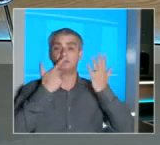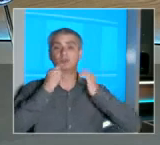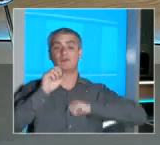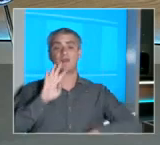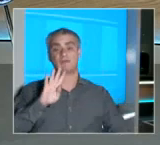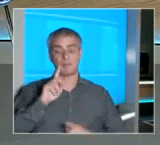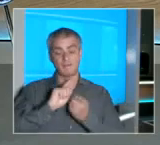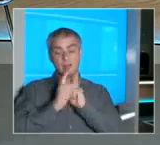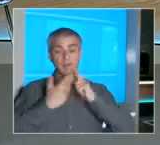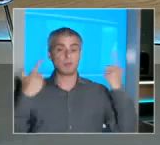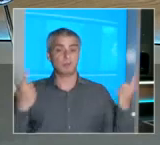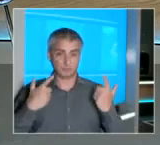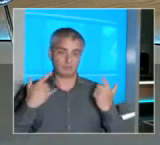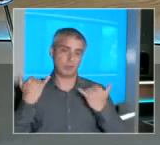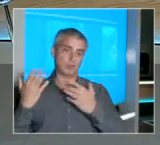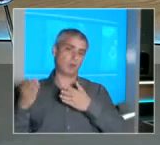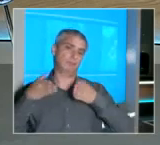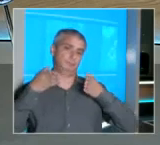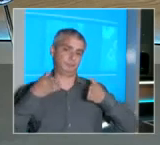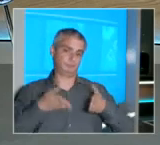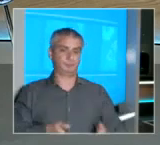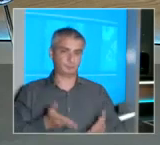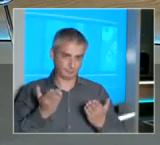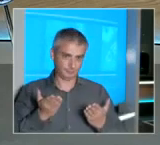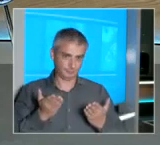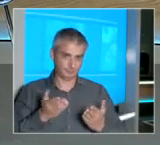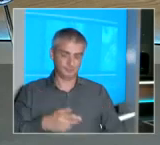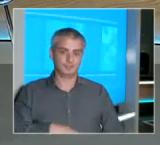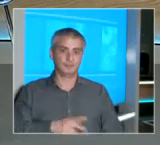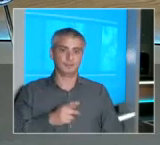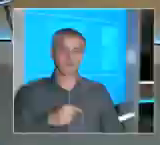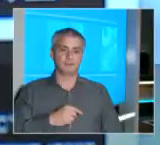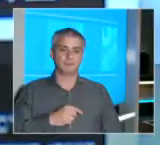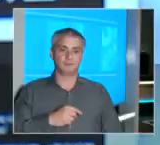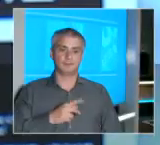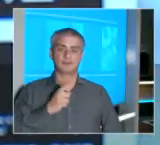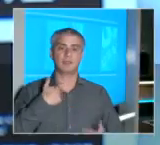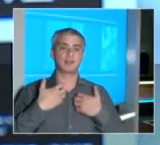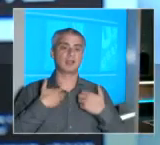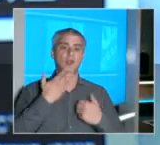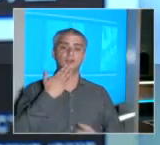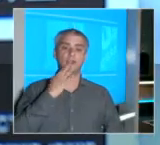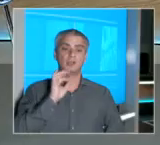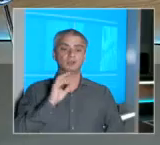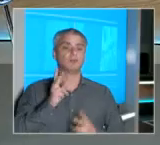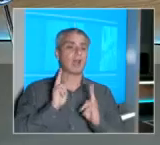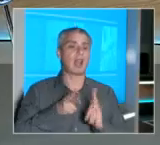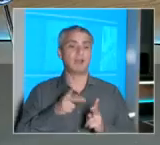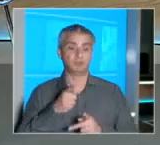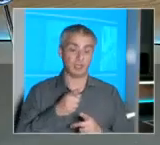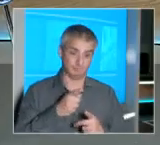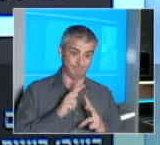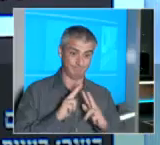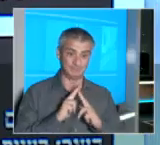ה-74, אלא שבמקום מסיבה תובה הערב נחמה לקבורה. קודם לכן יוצב ארונה בתיאטרון ירושלים כדי לאפשר לציבור להיפרד